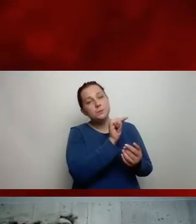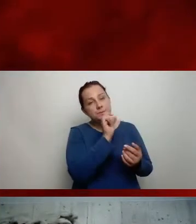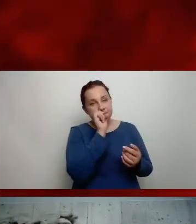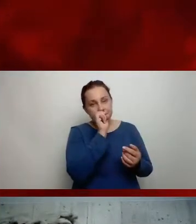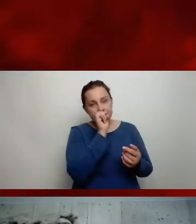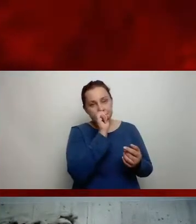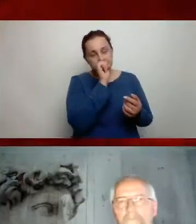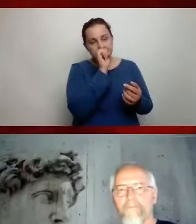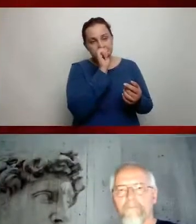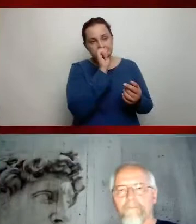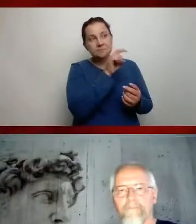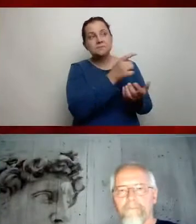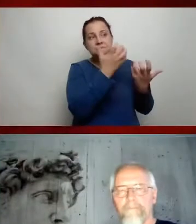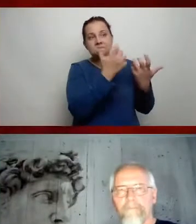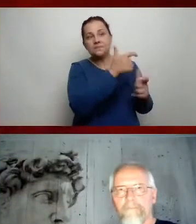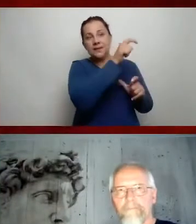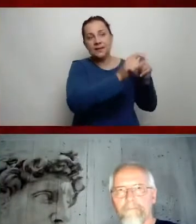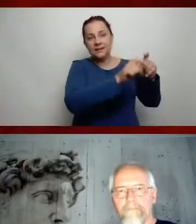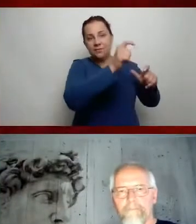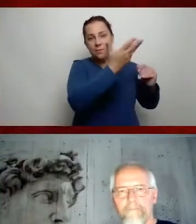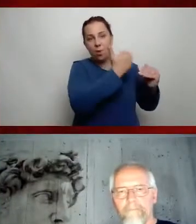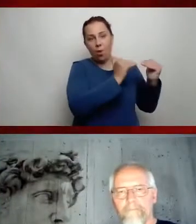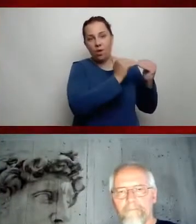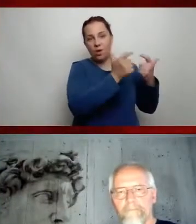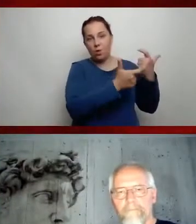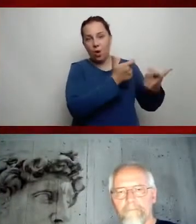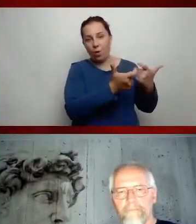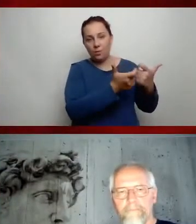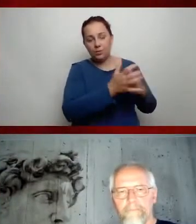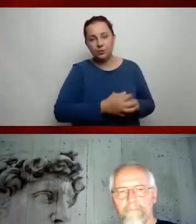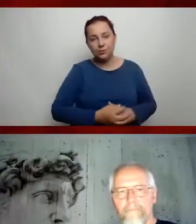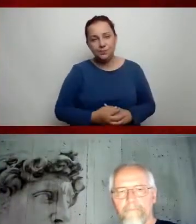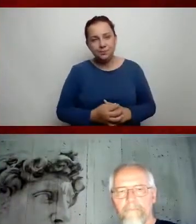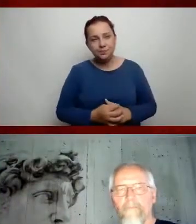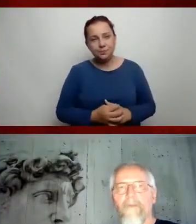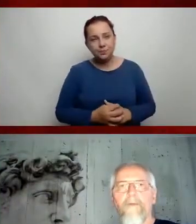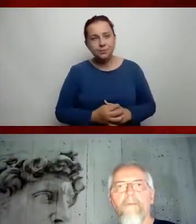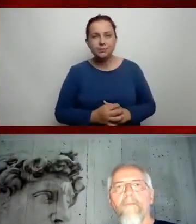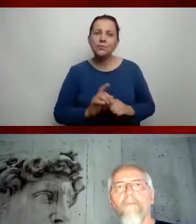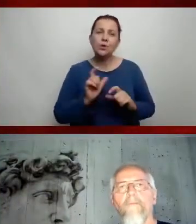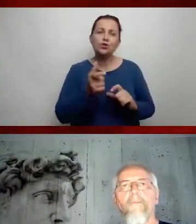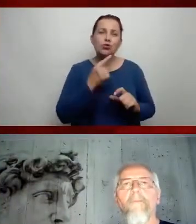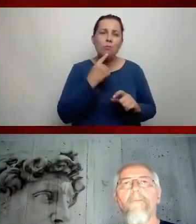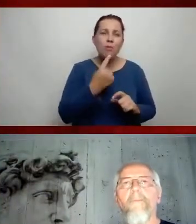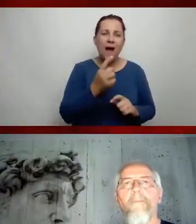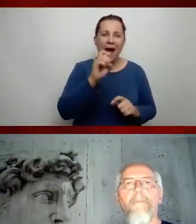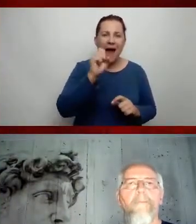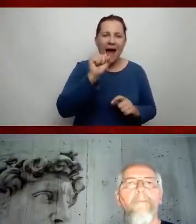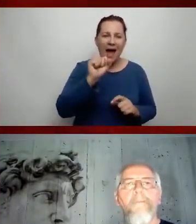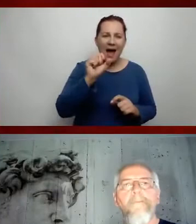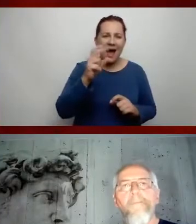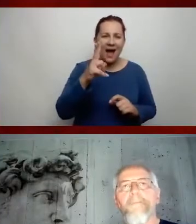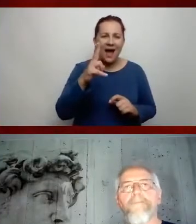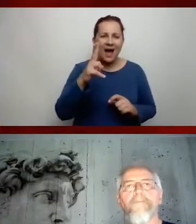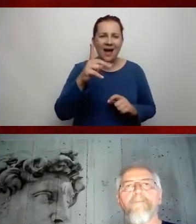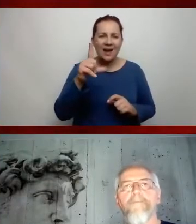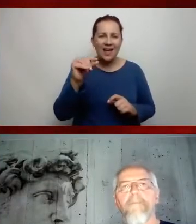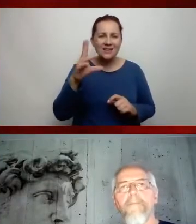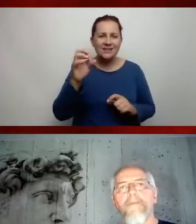to dążenie do indywidualności w dużym stopniu. I to, co powiedział Aleksander, o czym nie wiedziałem, że Jacek napisał, jak był